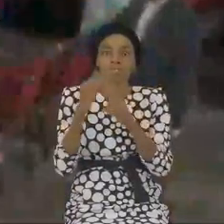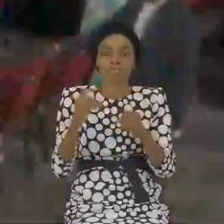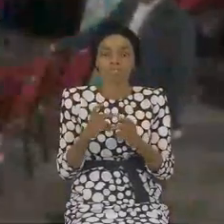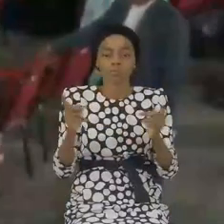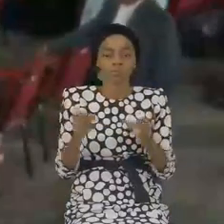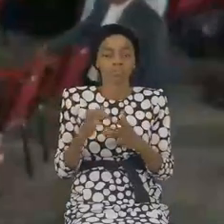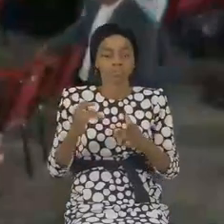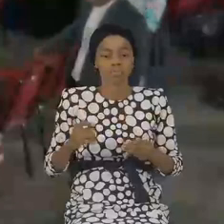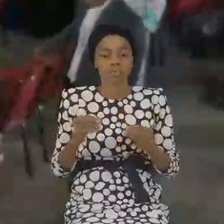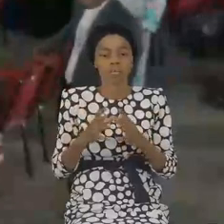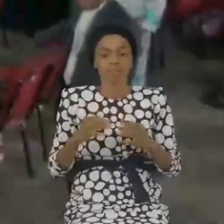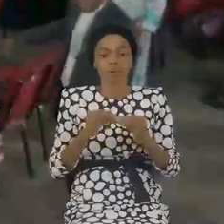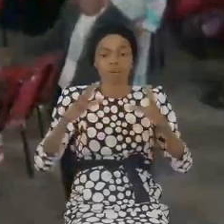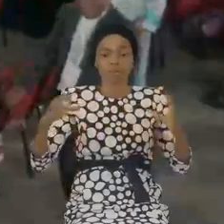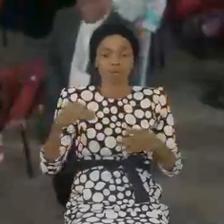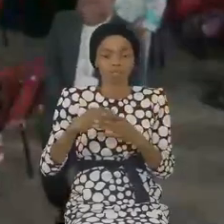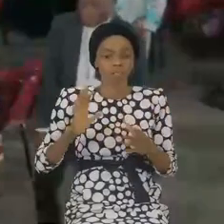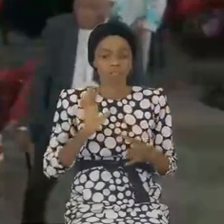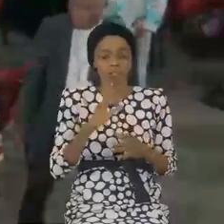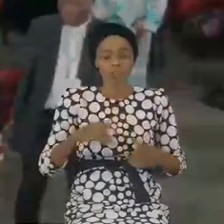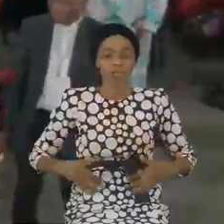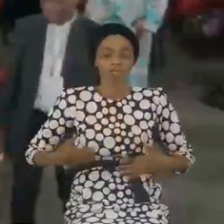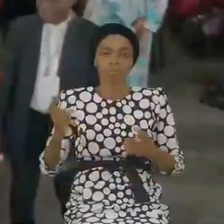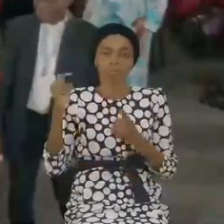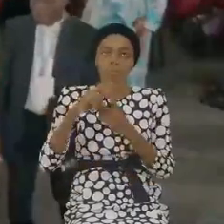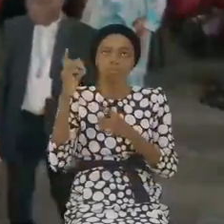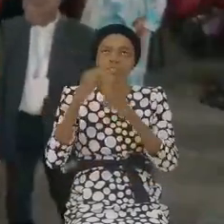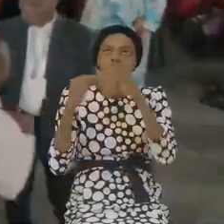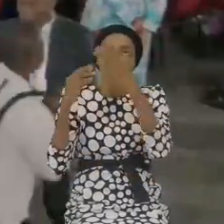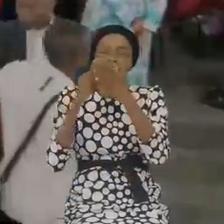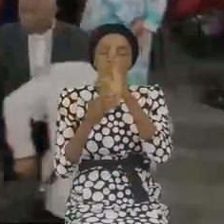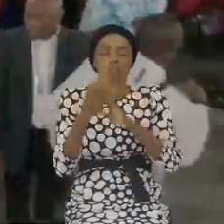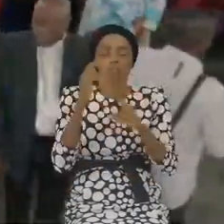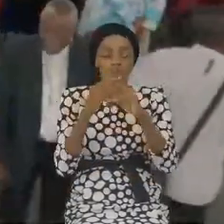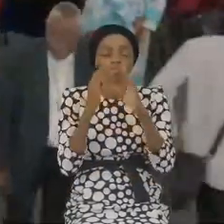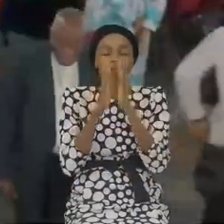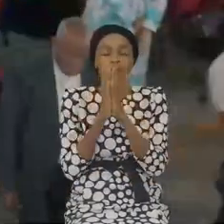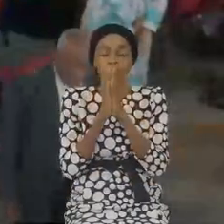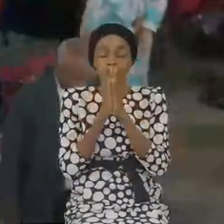pays, que la grâce de Dieu abonde dans ta vie, jusqu'à ce que tu parviennes au nom de Jésus.